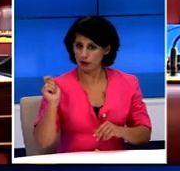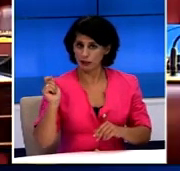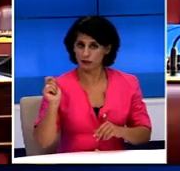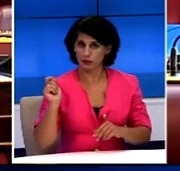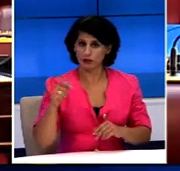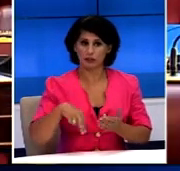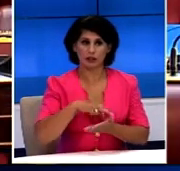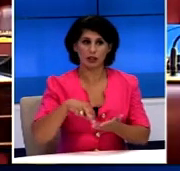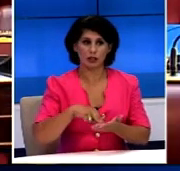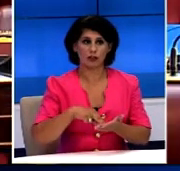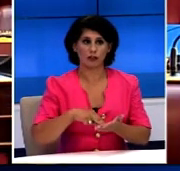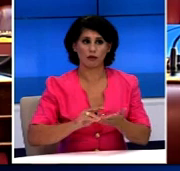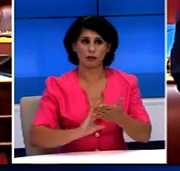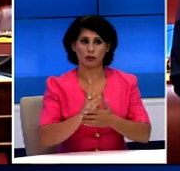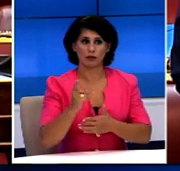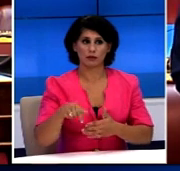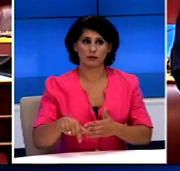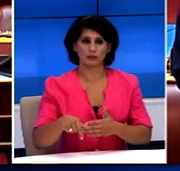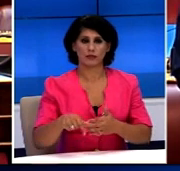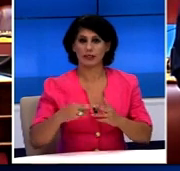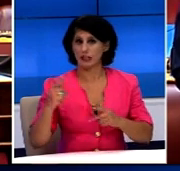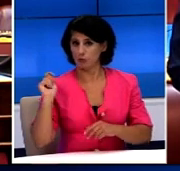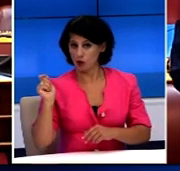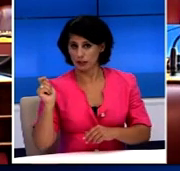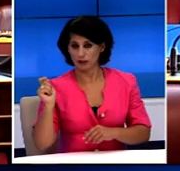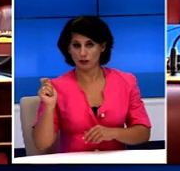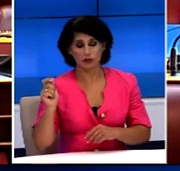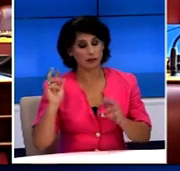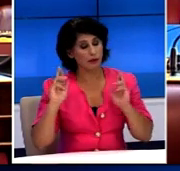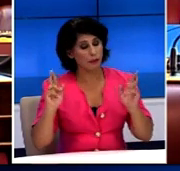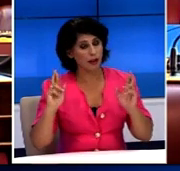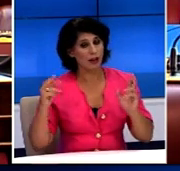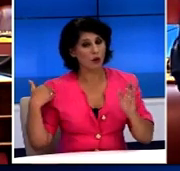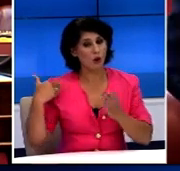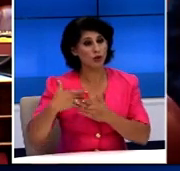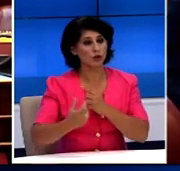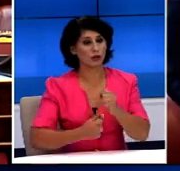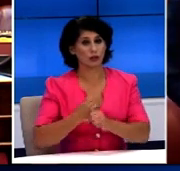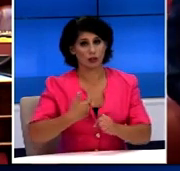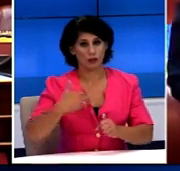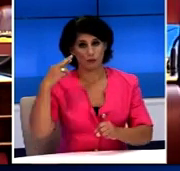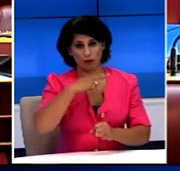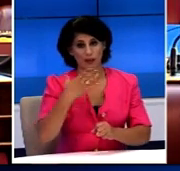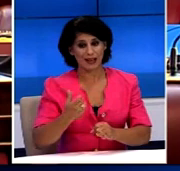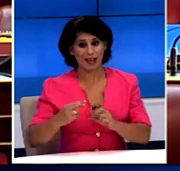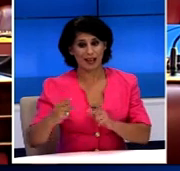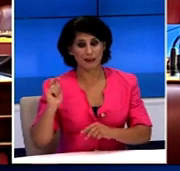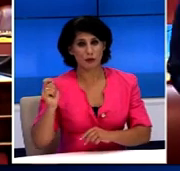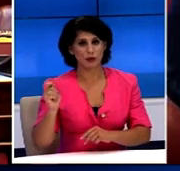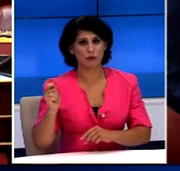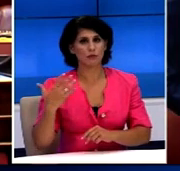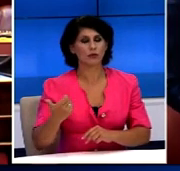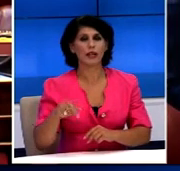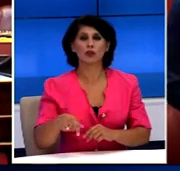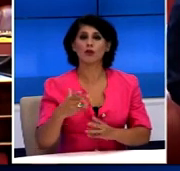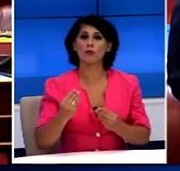και είναι ρόλος επικοδομητικός αυτός για μια αντιπολίτευση. Και μακάρι όσα χρόνια ήμουν εγώ στον Πρωθυπουργός να είχα μια αντιπολίτευση που να κρατούσε μια